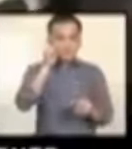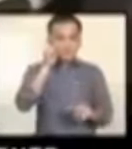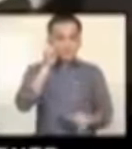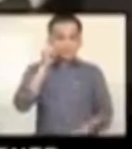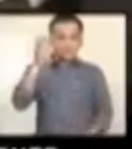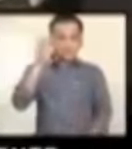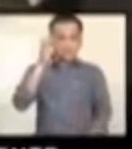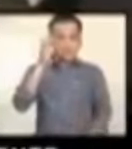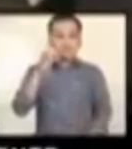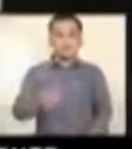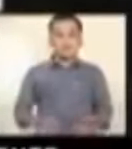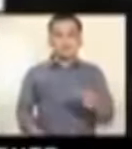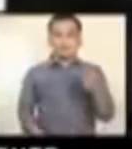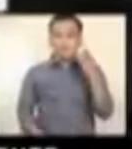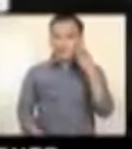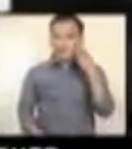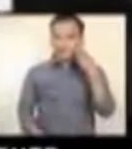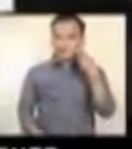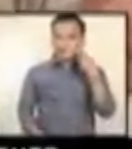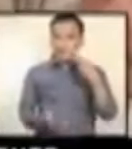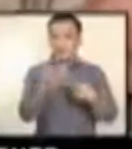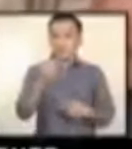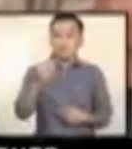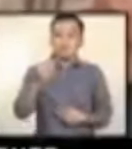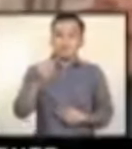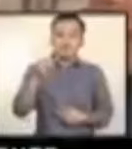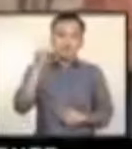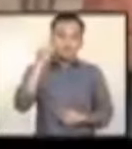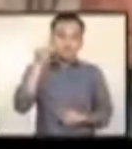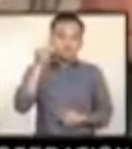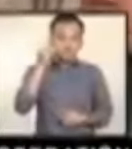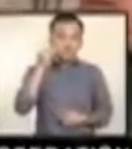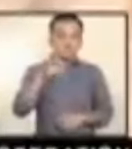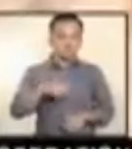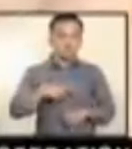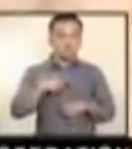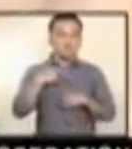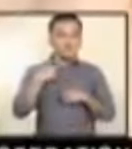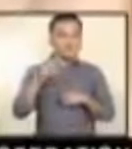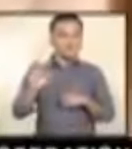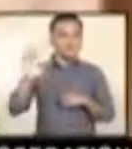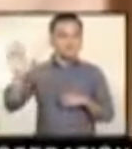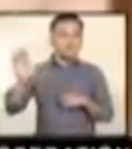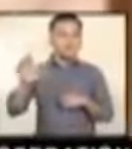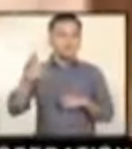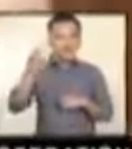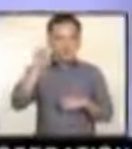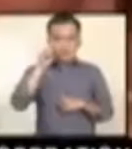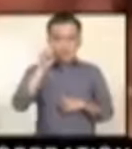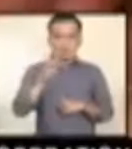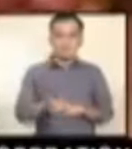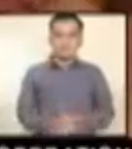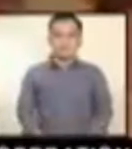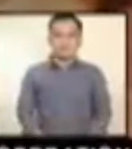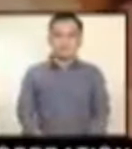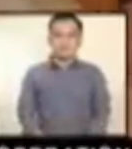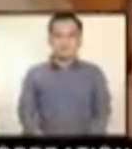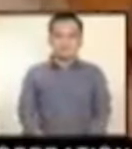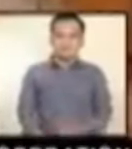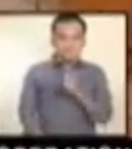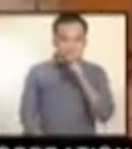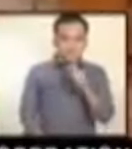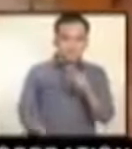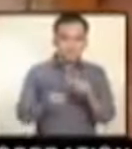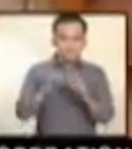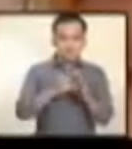Cher, Katharine Hepburn at Julianne Moore. Kaya naman proud na proud sa kanya si Andy. It's not just